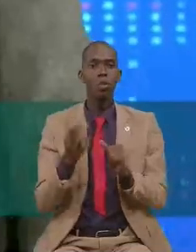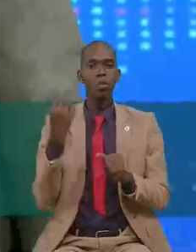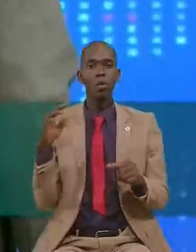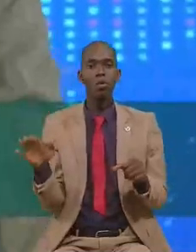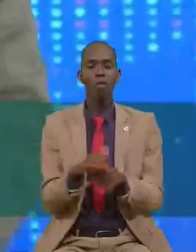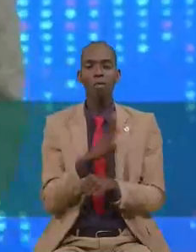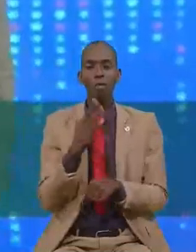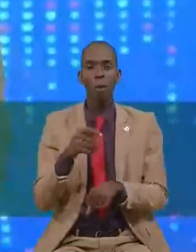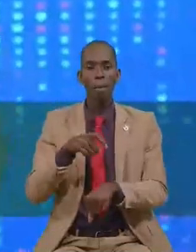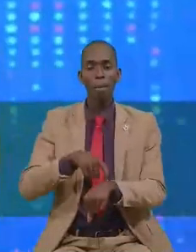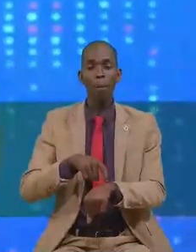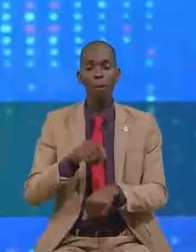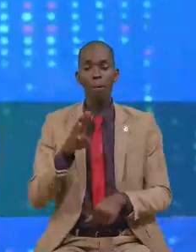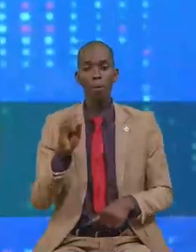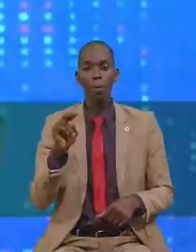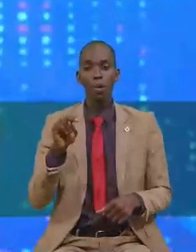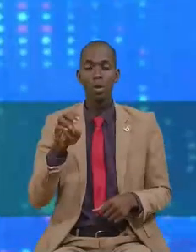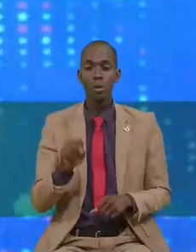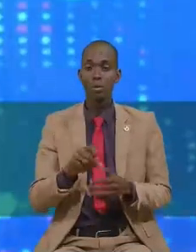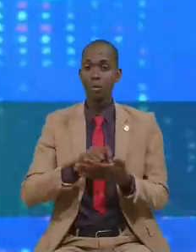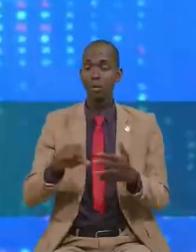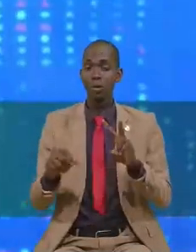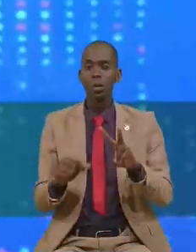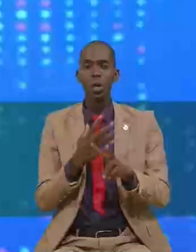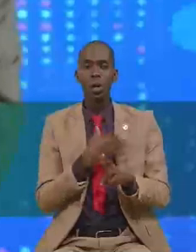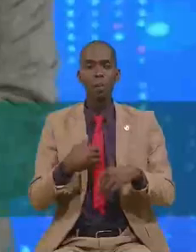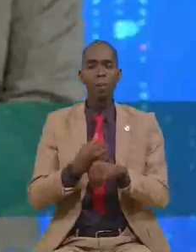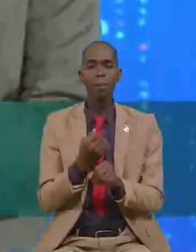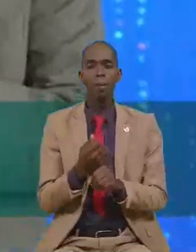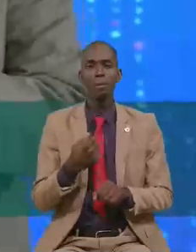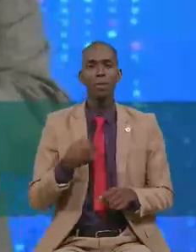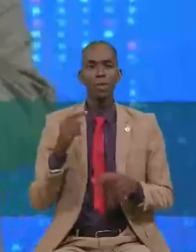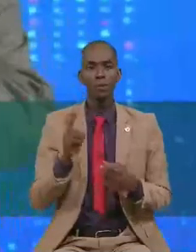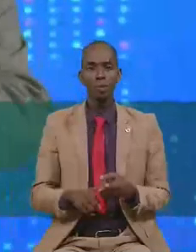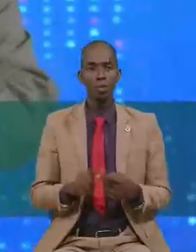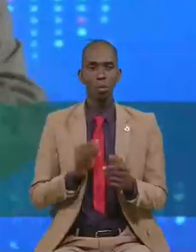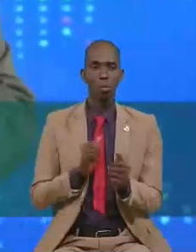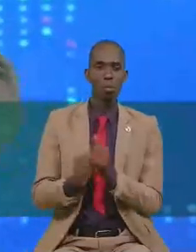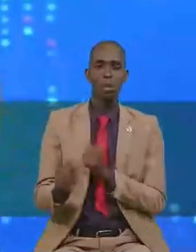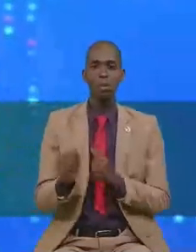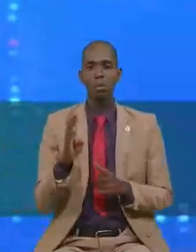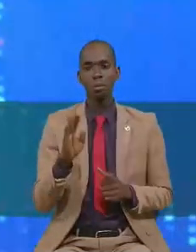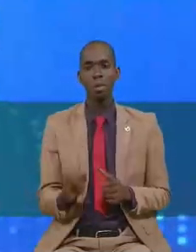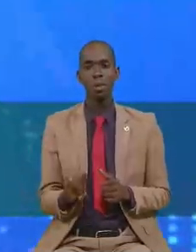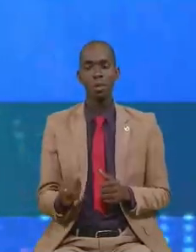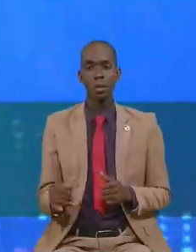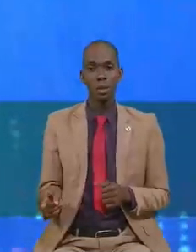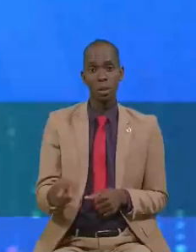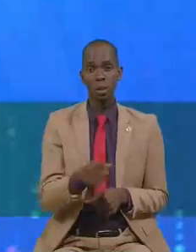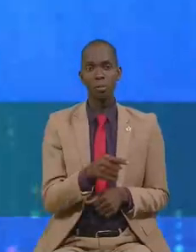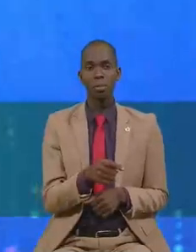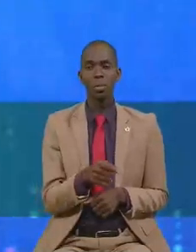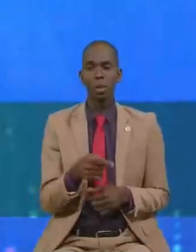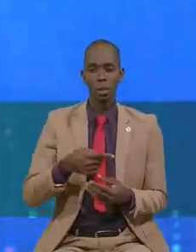Verset 2, il dit: il me fit passer auprès d'eux tout autour,